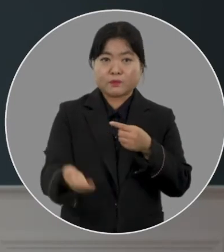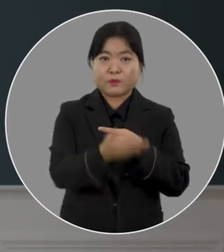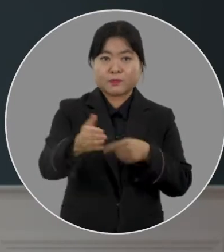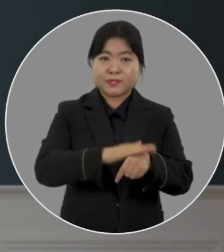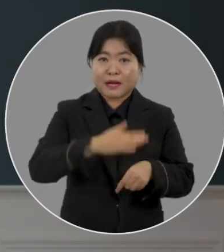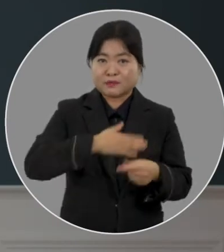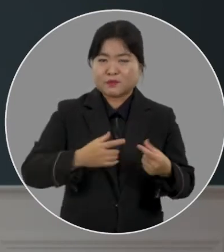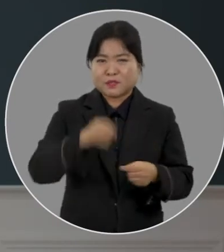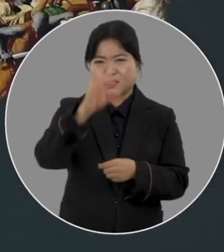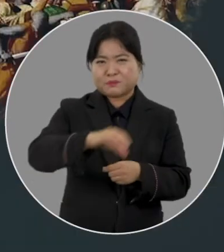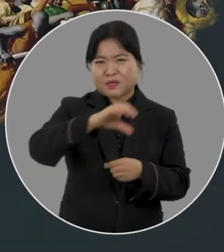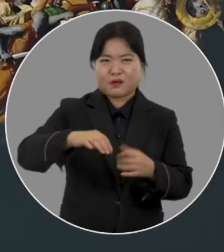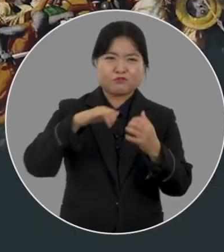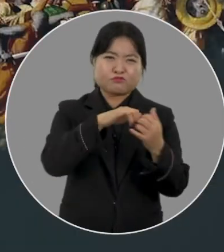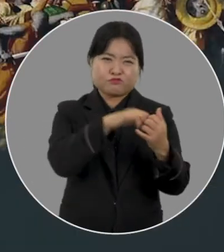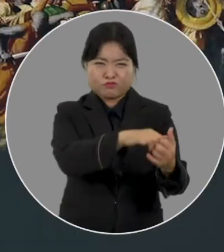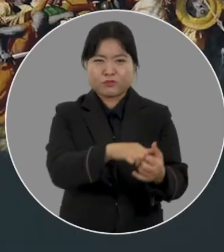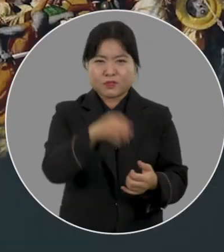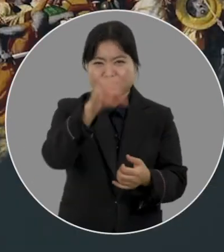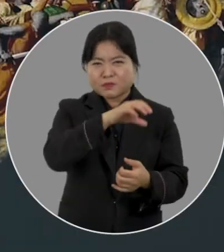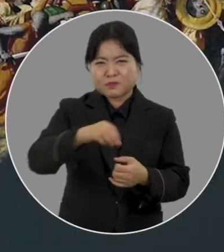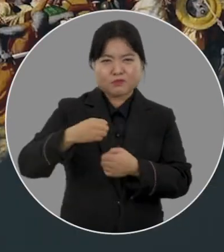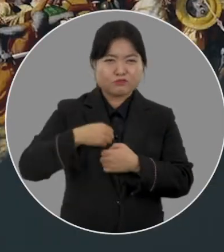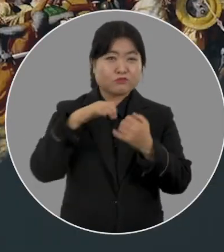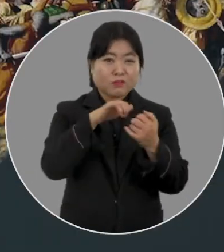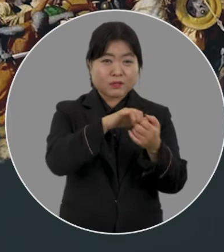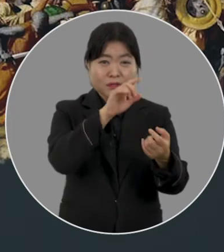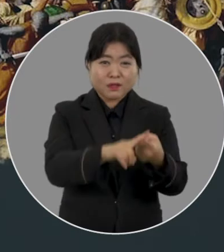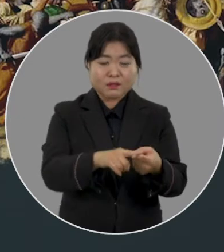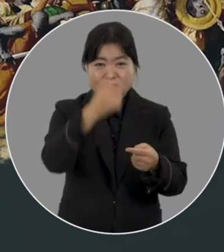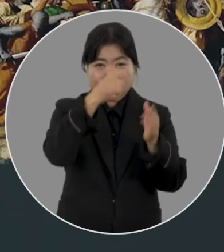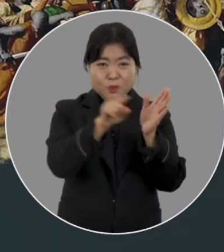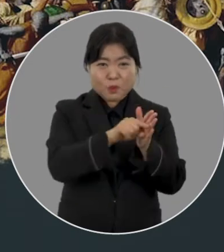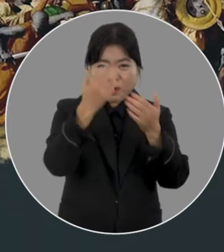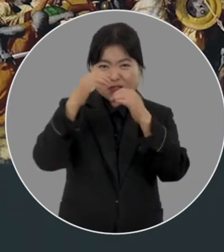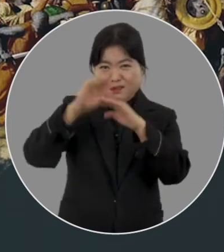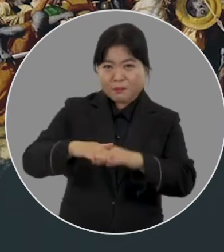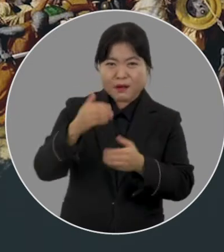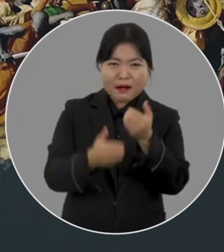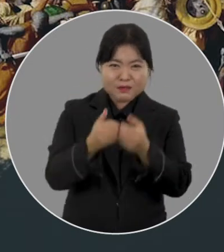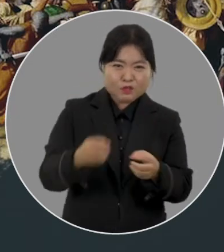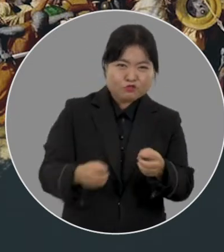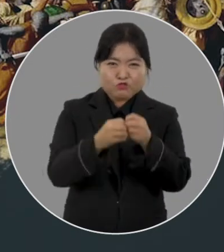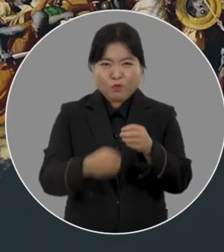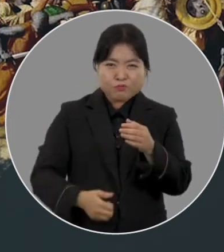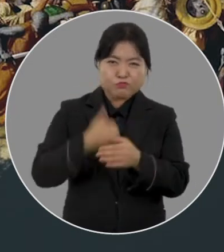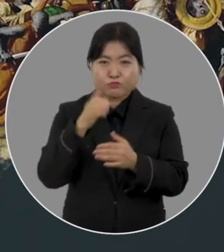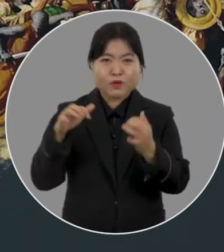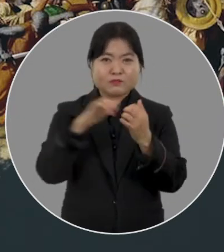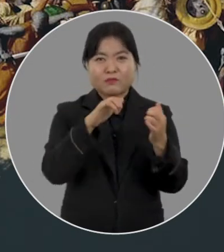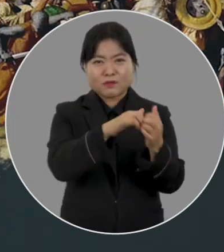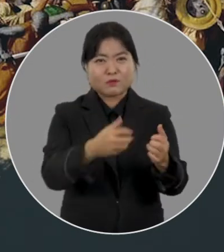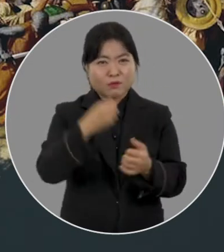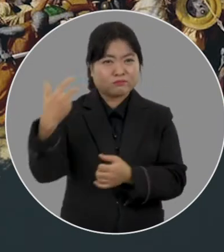아시는 십자군 전쟁입니다. 흔히 우리 십자군 전쟁은 기독교와 이슬람의 갈등과 충돌과 분노의 전쟁으로